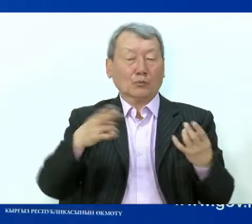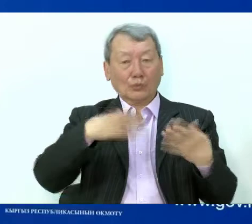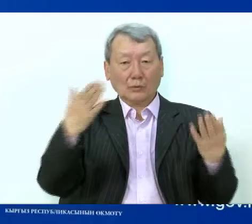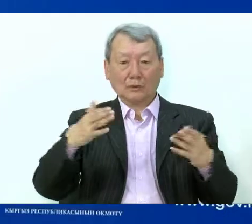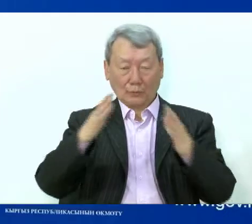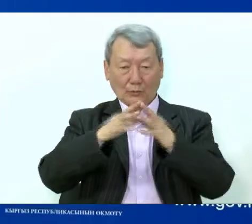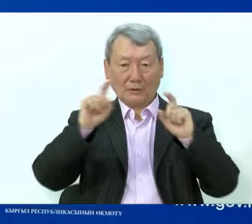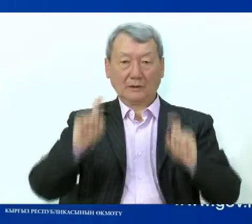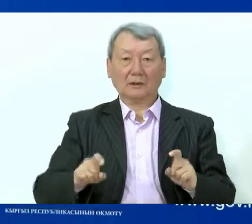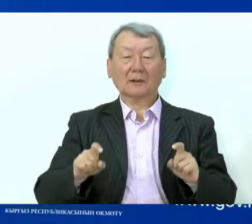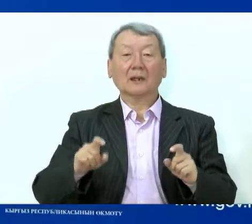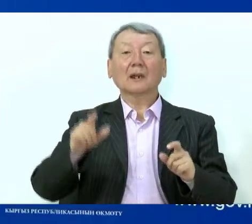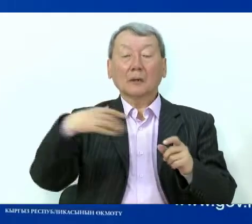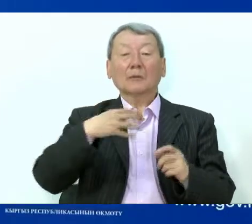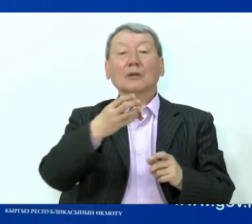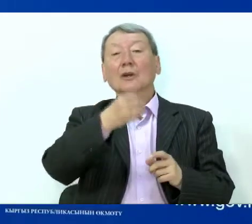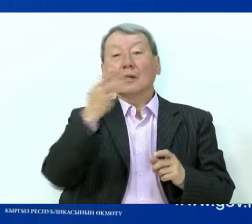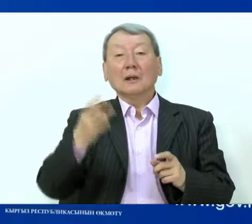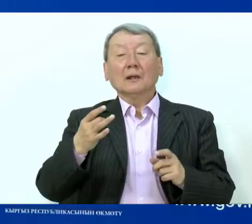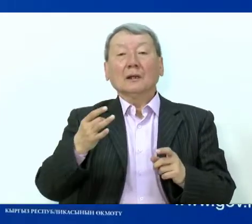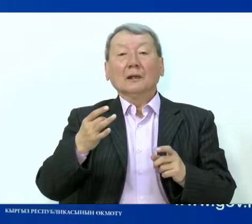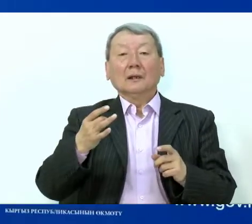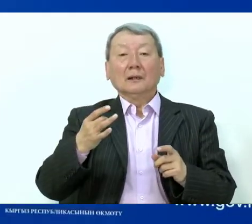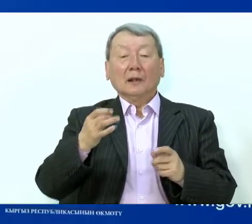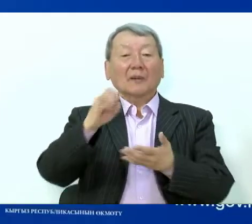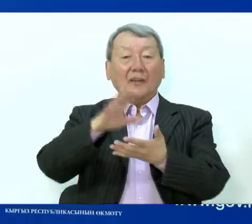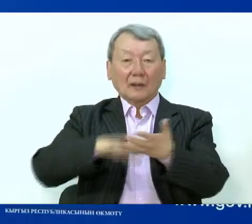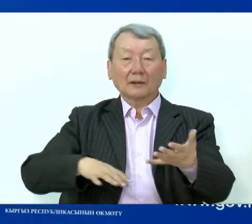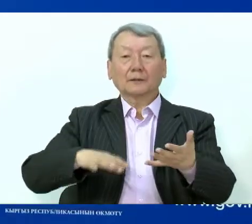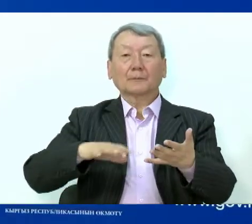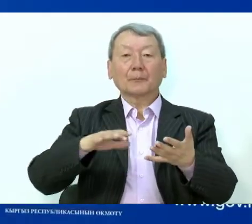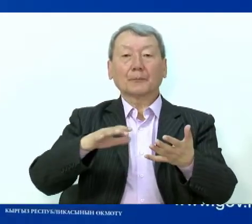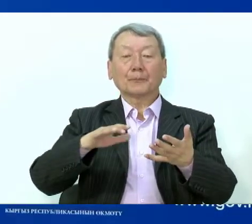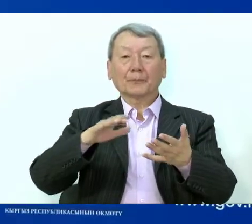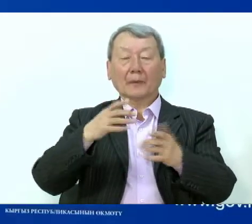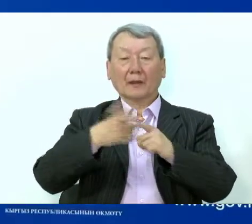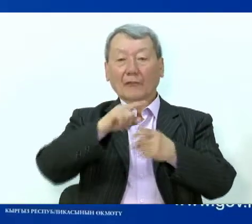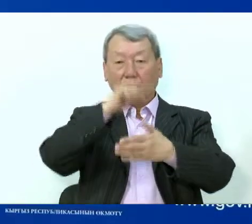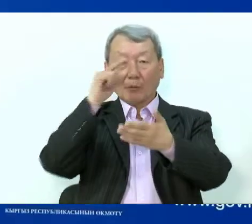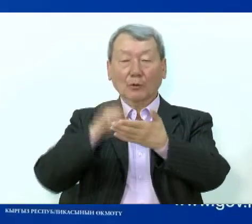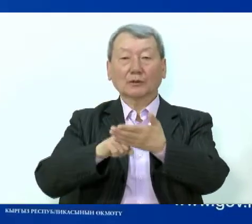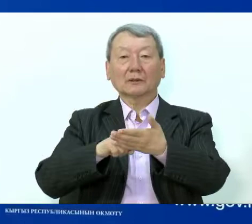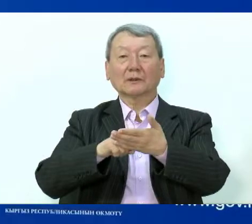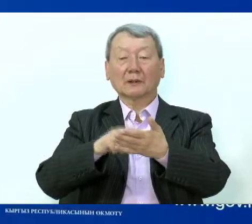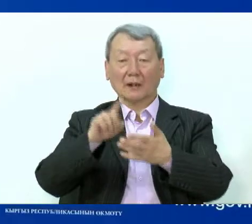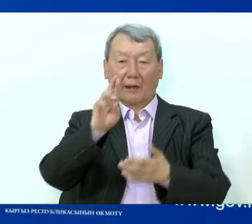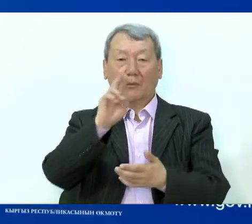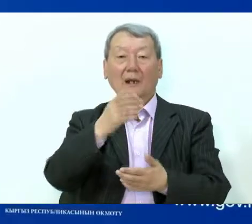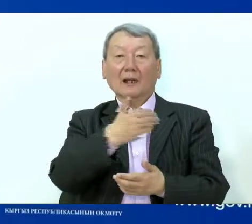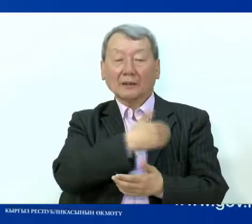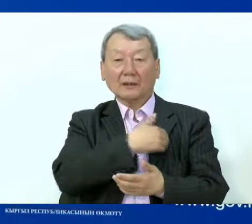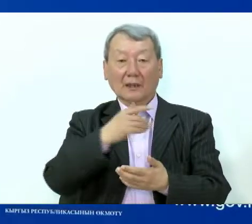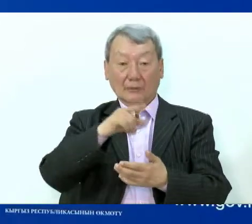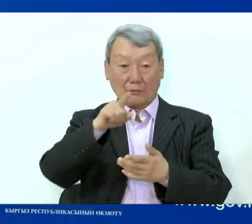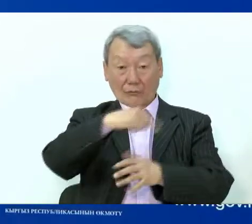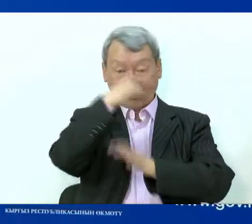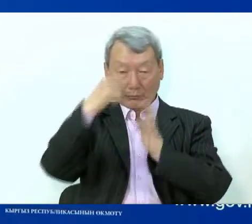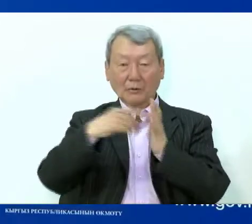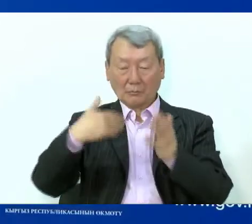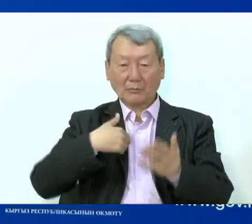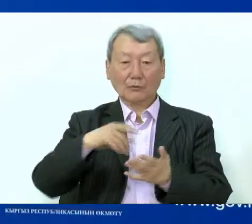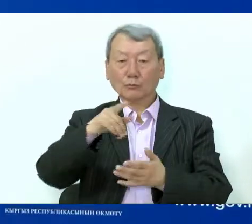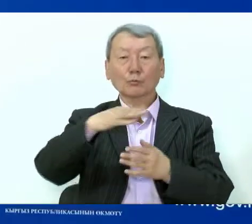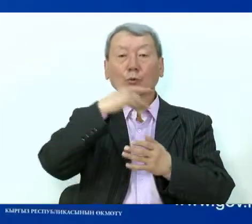необходимости. Мы также продолжаем получать, значит, вопросы. Я бы хотел ответить на